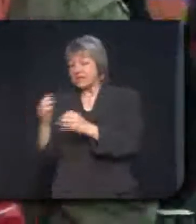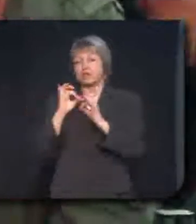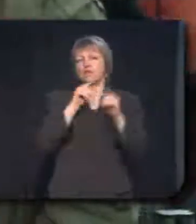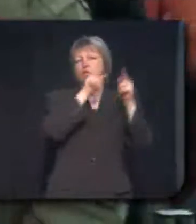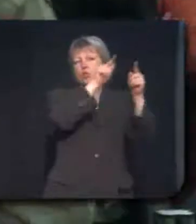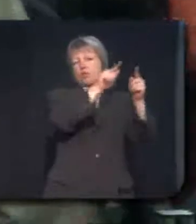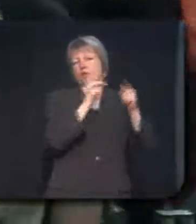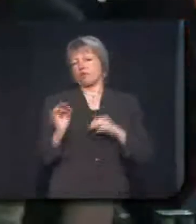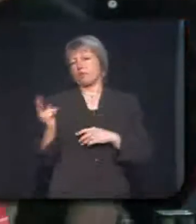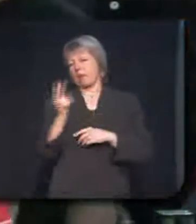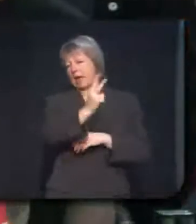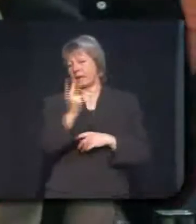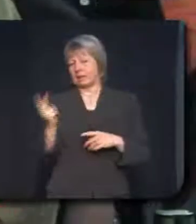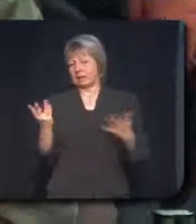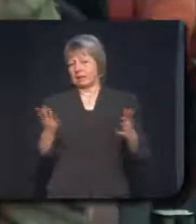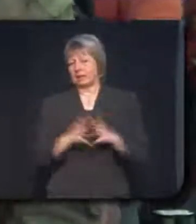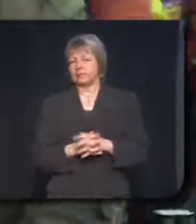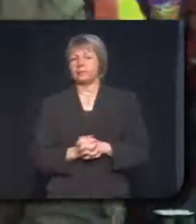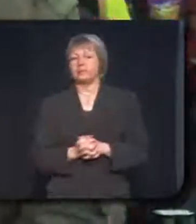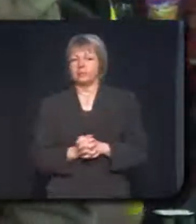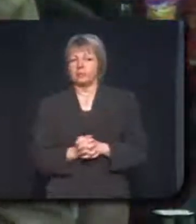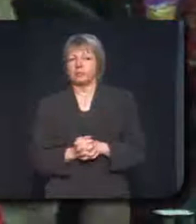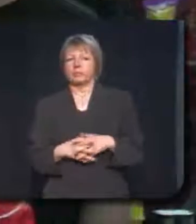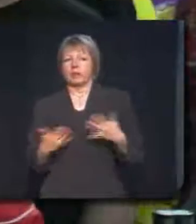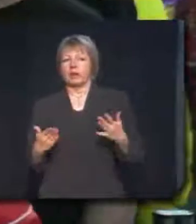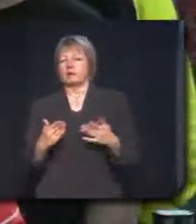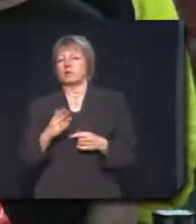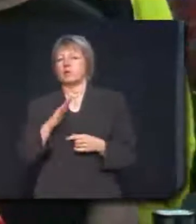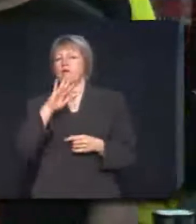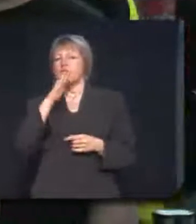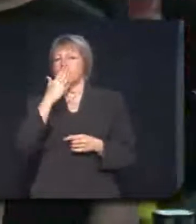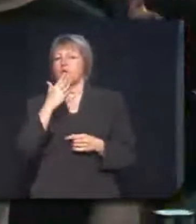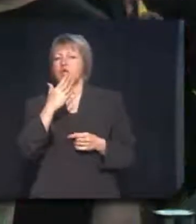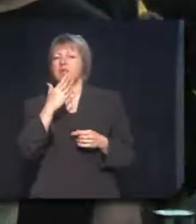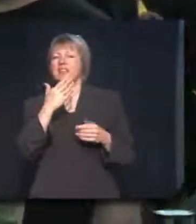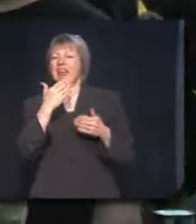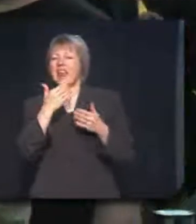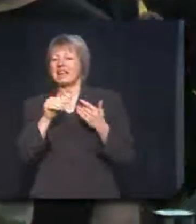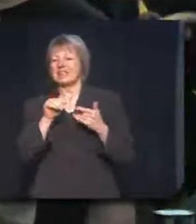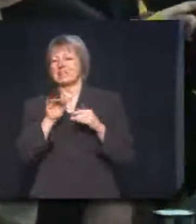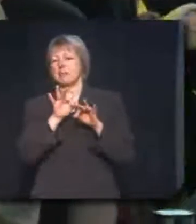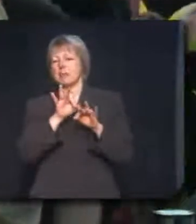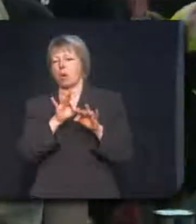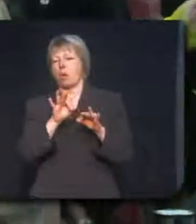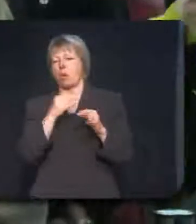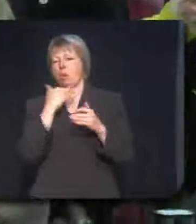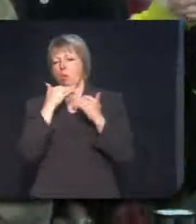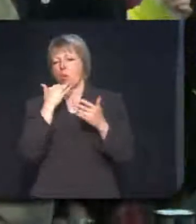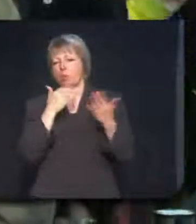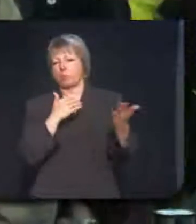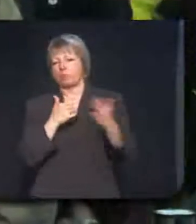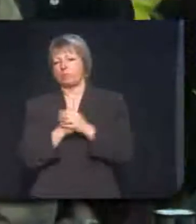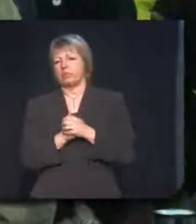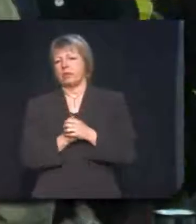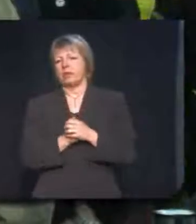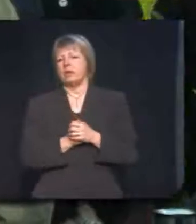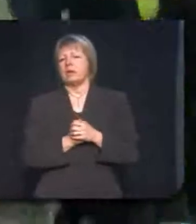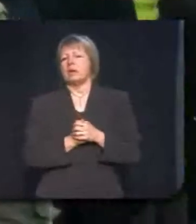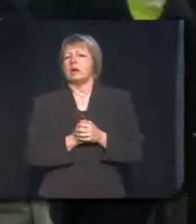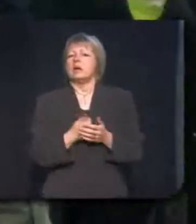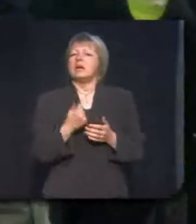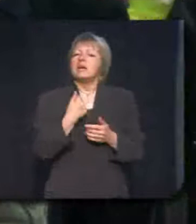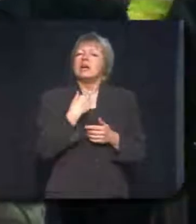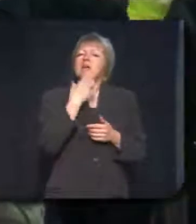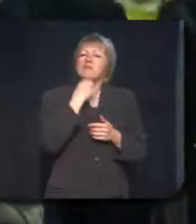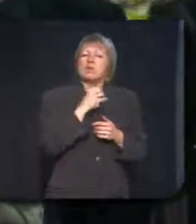vielen Dank einen konterbeitrag gibt's nicht also gibt es einen fünften und letzte vor als letzten probebeitrag ich möchte dazu aufrufen das Paket